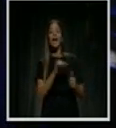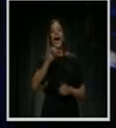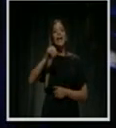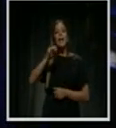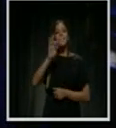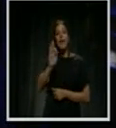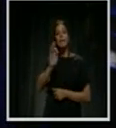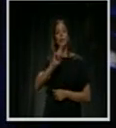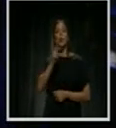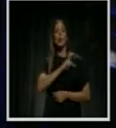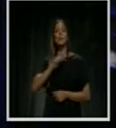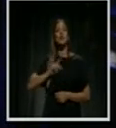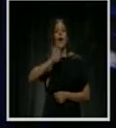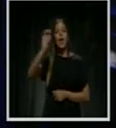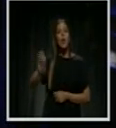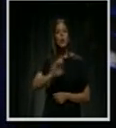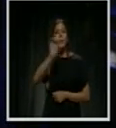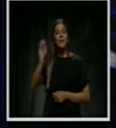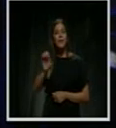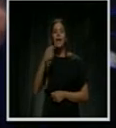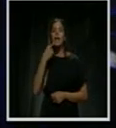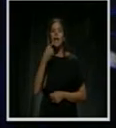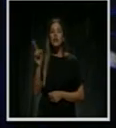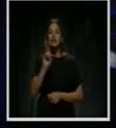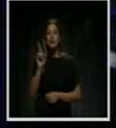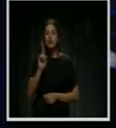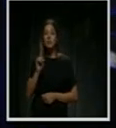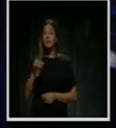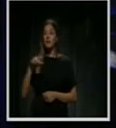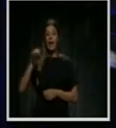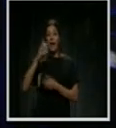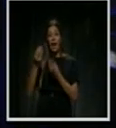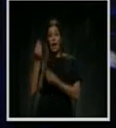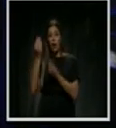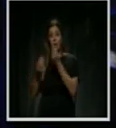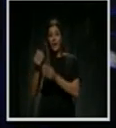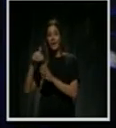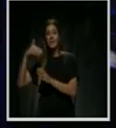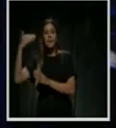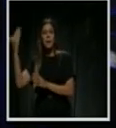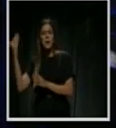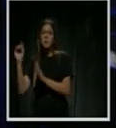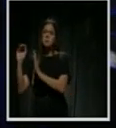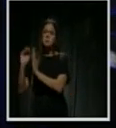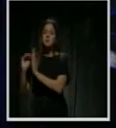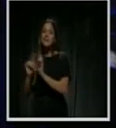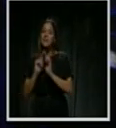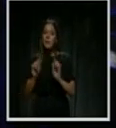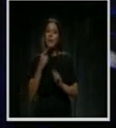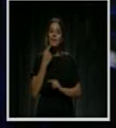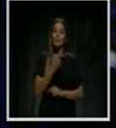Ewropea li tnaqqas id-bassir ta' tkabbir ekonomiku ta' pajjiżi oħrajn u jollu l-prospetti ta' pajjiżna.